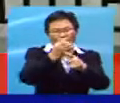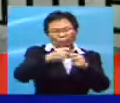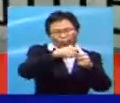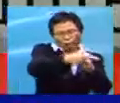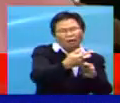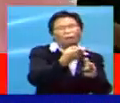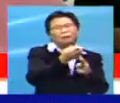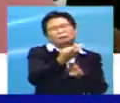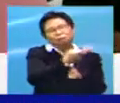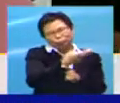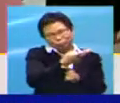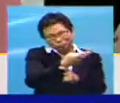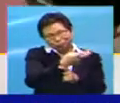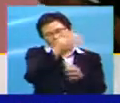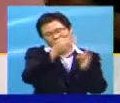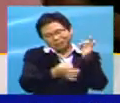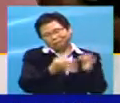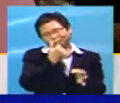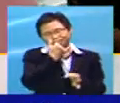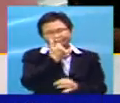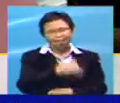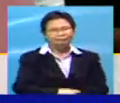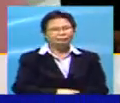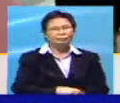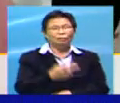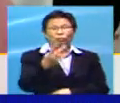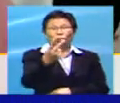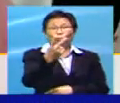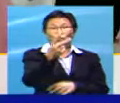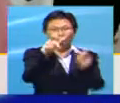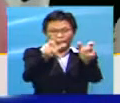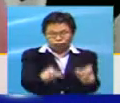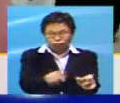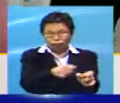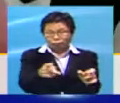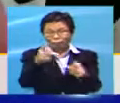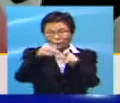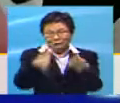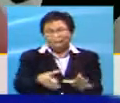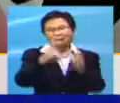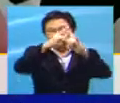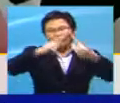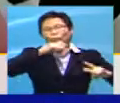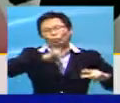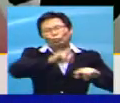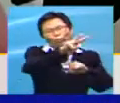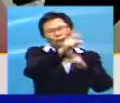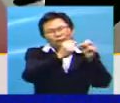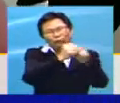atau kedua-duanya sekali jika sabit kesalahan. Dua lagi individu yang merupakan peserta kem berusia 21